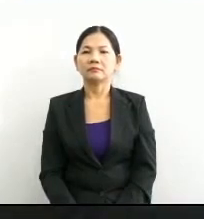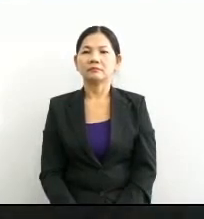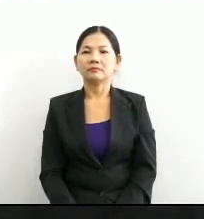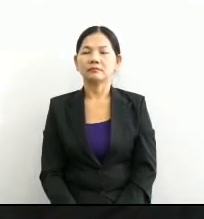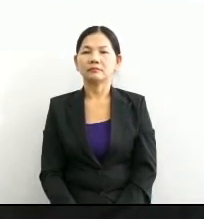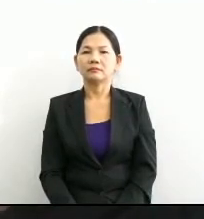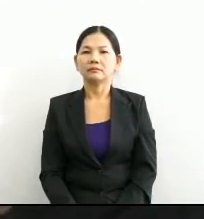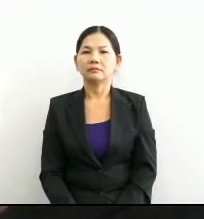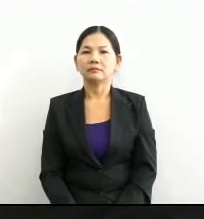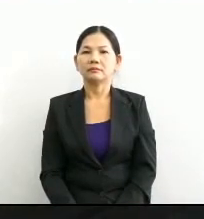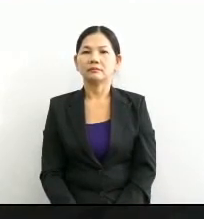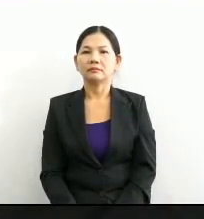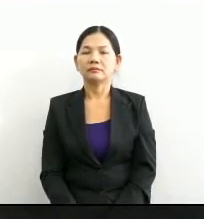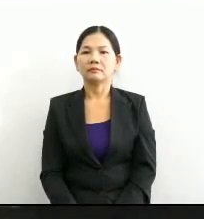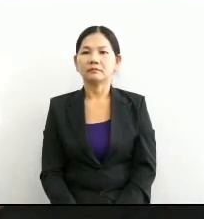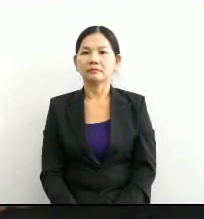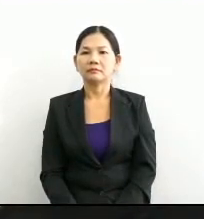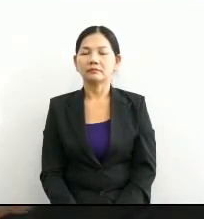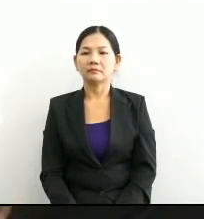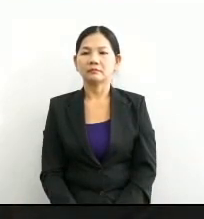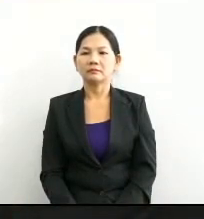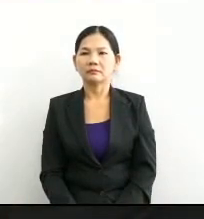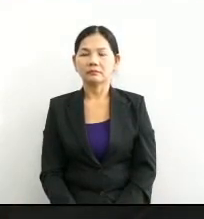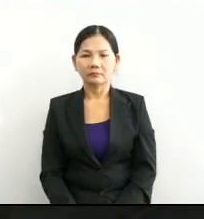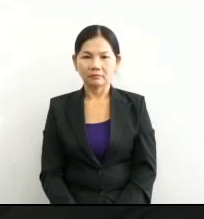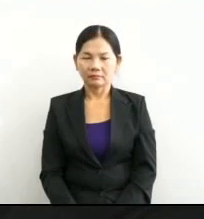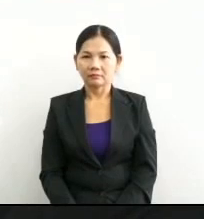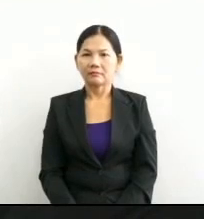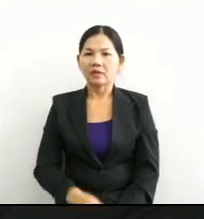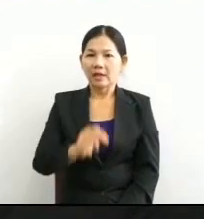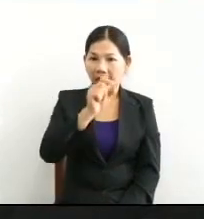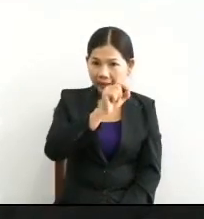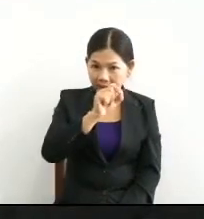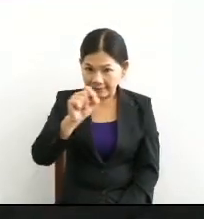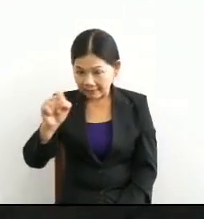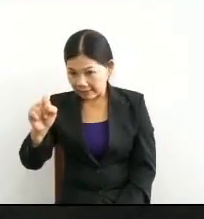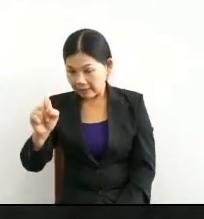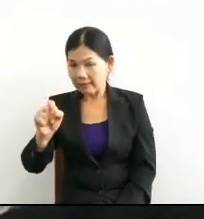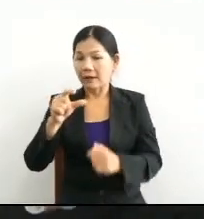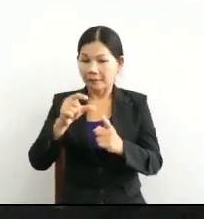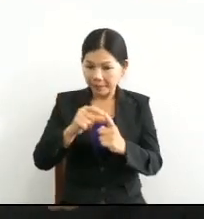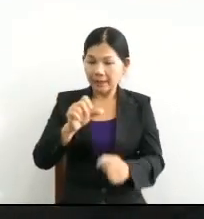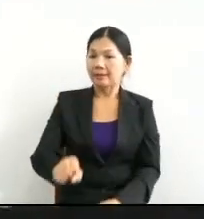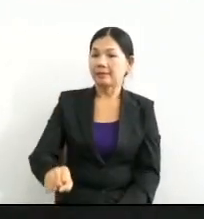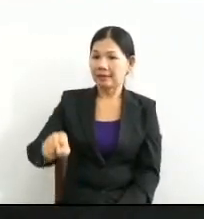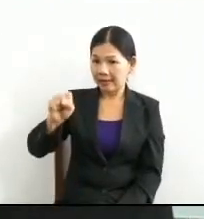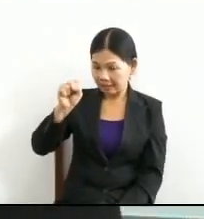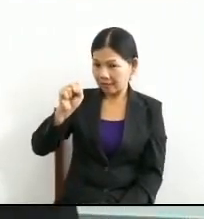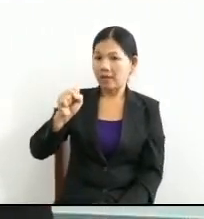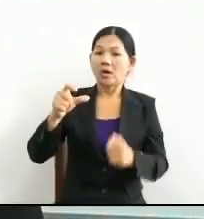nè. An nó con. Hãy xa xe đạc đà chân con có một đo một pin. Chăm lực bằng hai nhạc cổ.